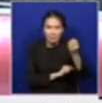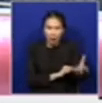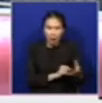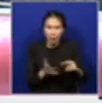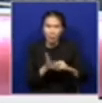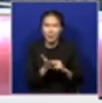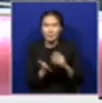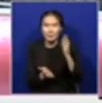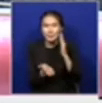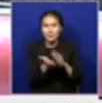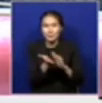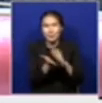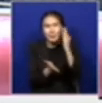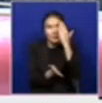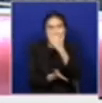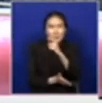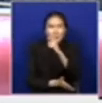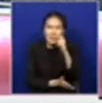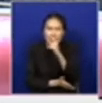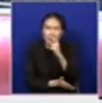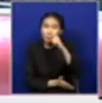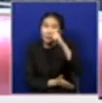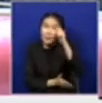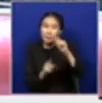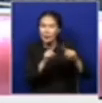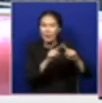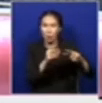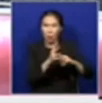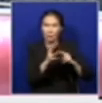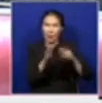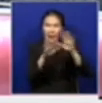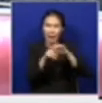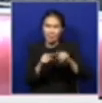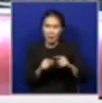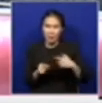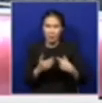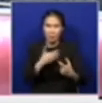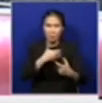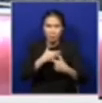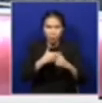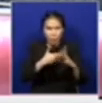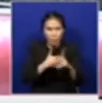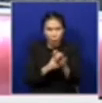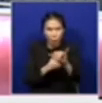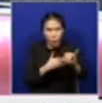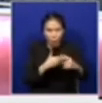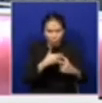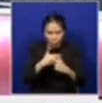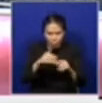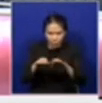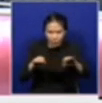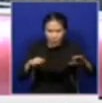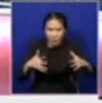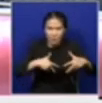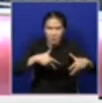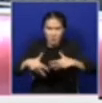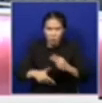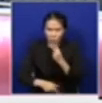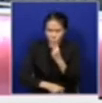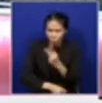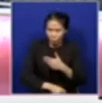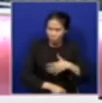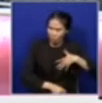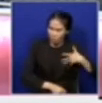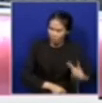แจ้งเลขจดแจ้งทำให้ประชาชนมีความเสี่ยงต่อการใช้เครื่องสำอางที่ไม่ได้รับมาตรฐาน